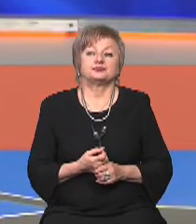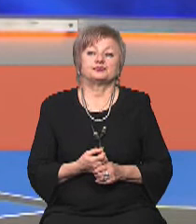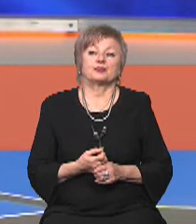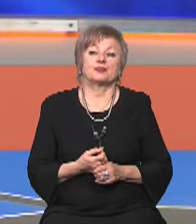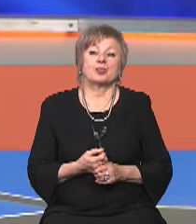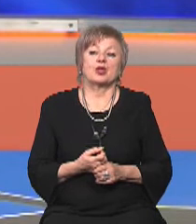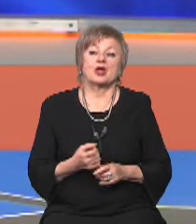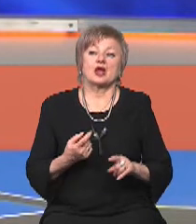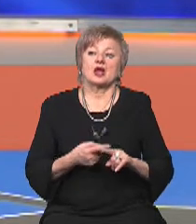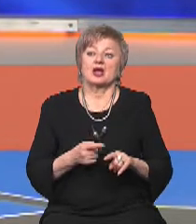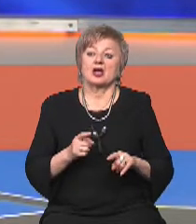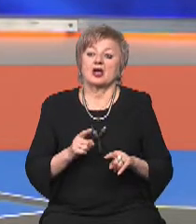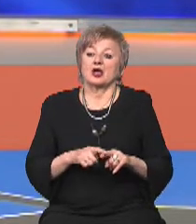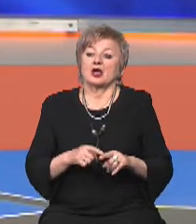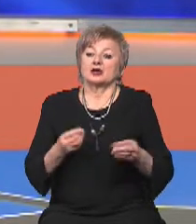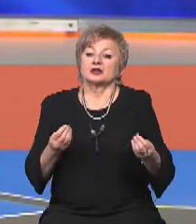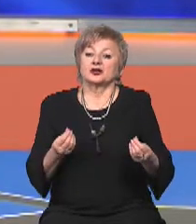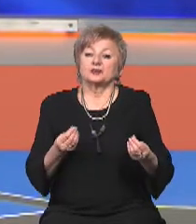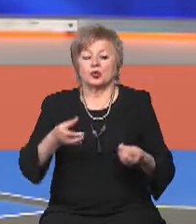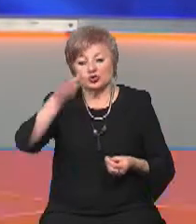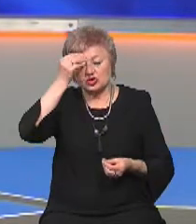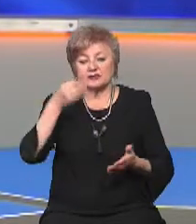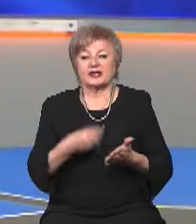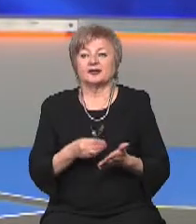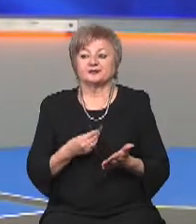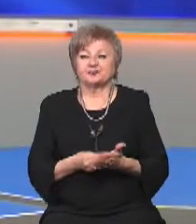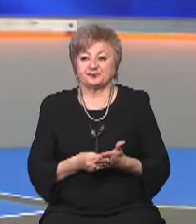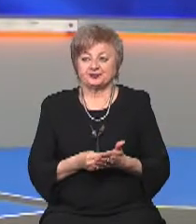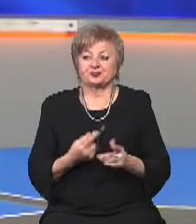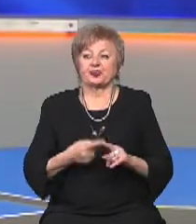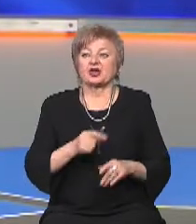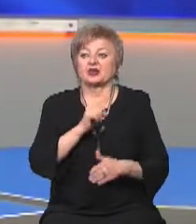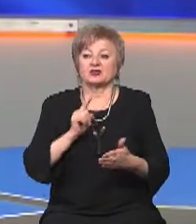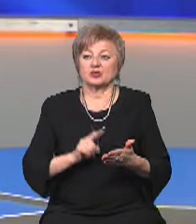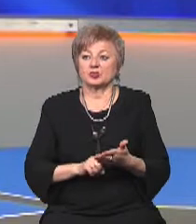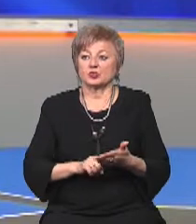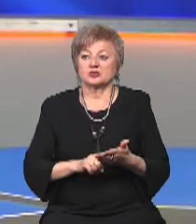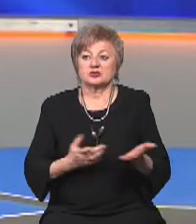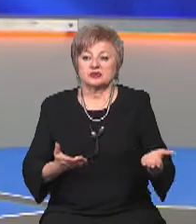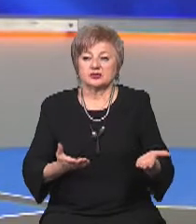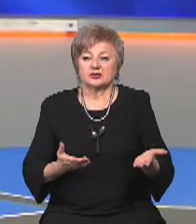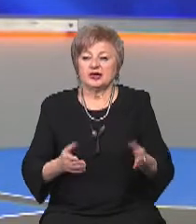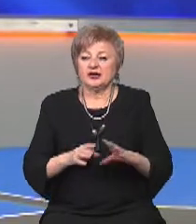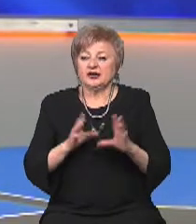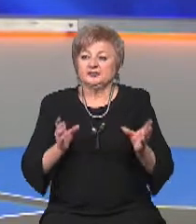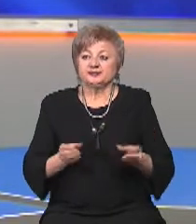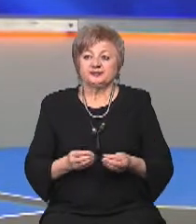єдине, що це обрахування кошторису. От це є те питання, яке не дає спокою взагалі при